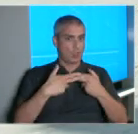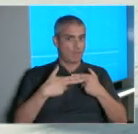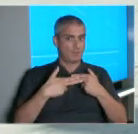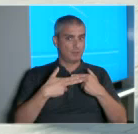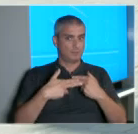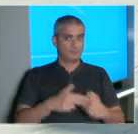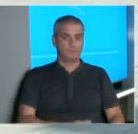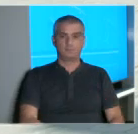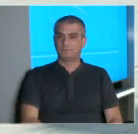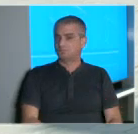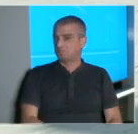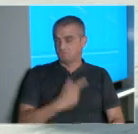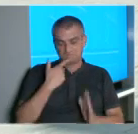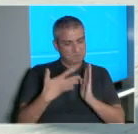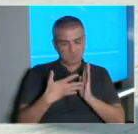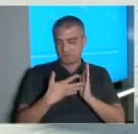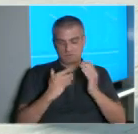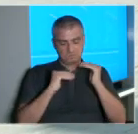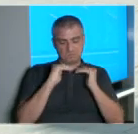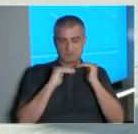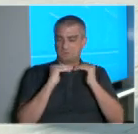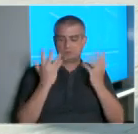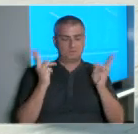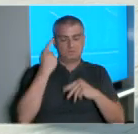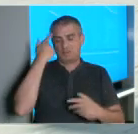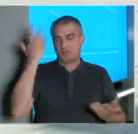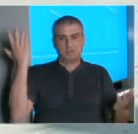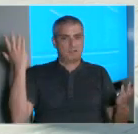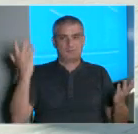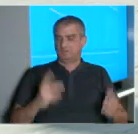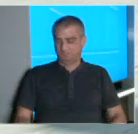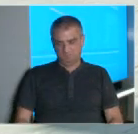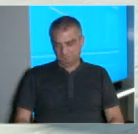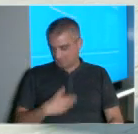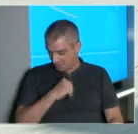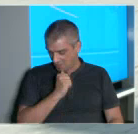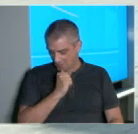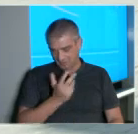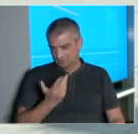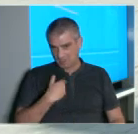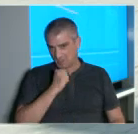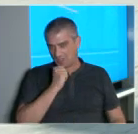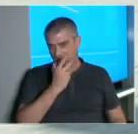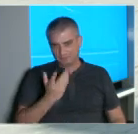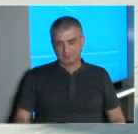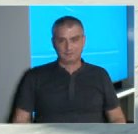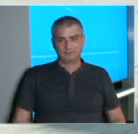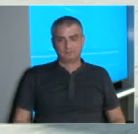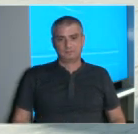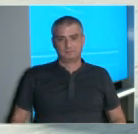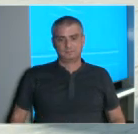הקרובה? לפי הסקרים זה צמוד, אי אפשר לדעת. ואני לא רוצה, גם לא הייתי רוצה את המועדות